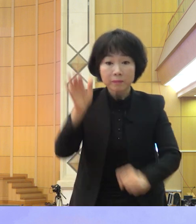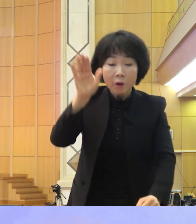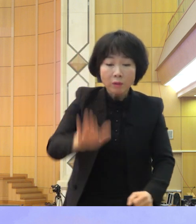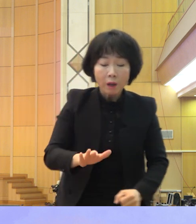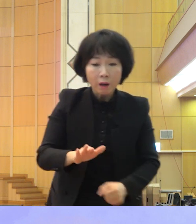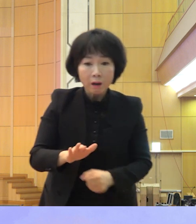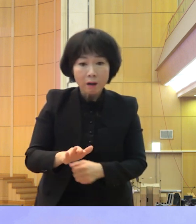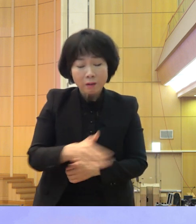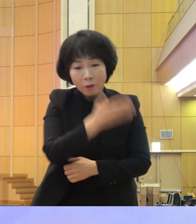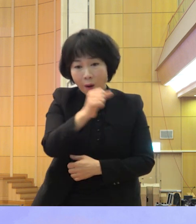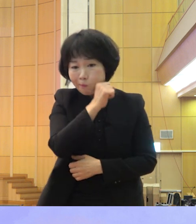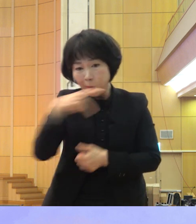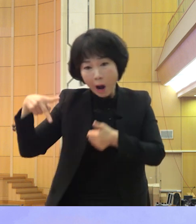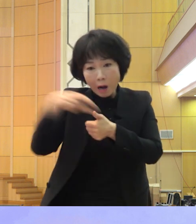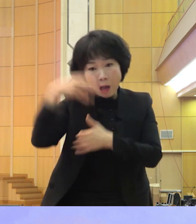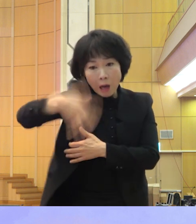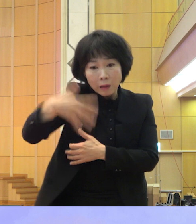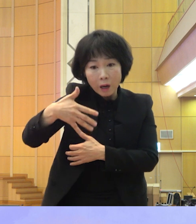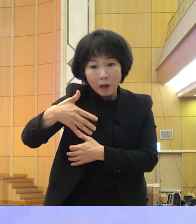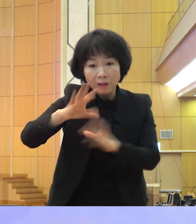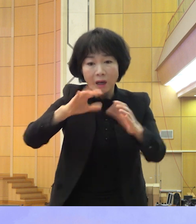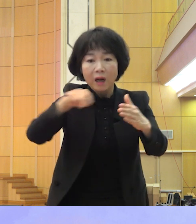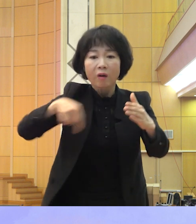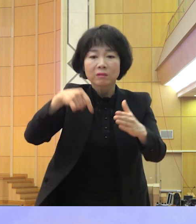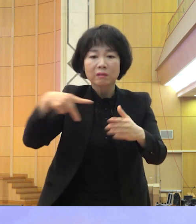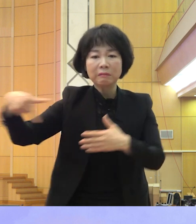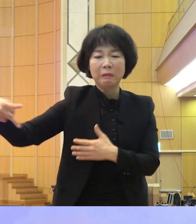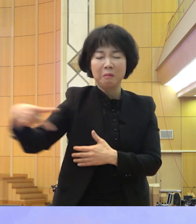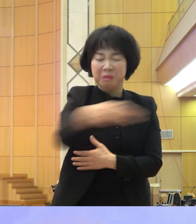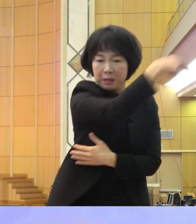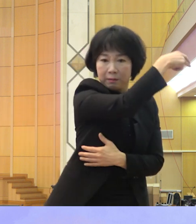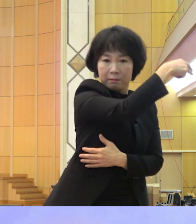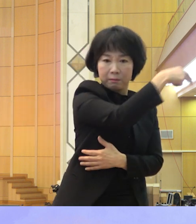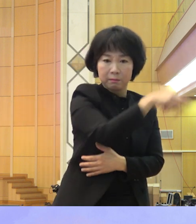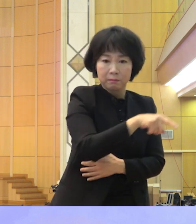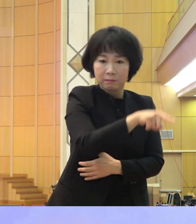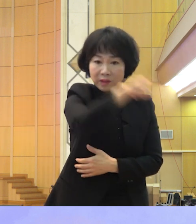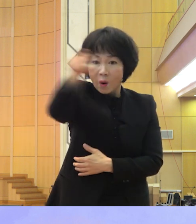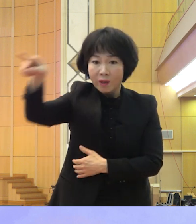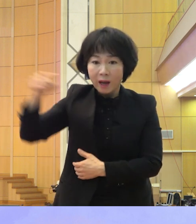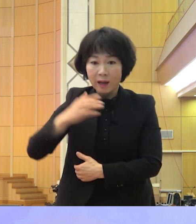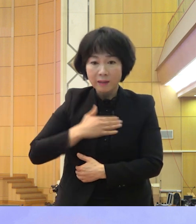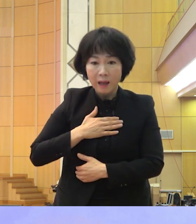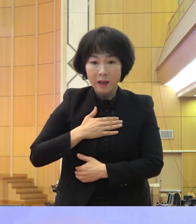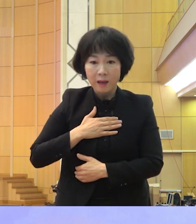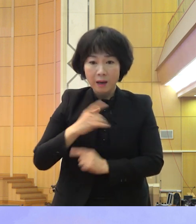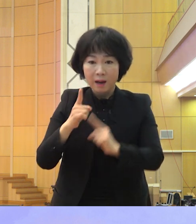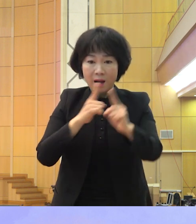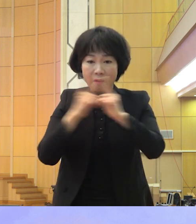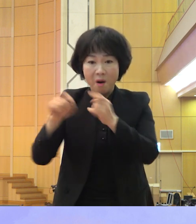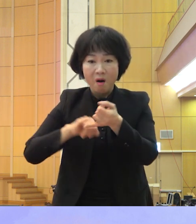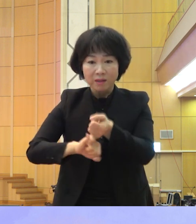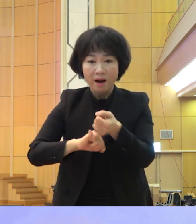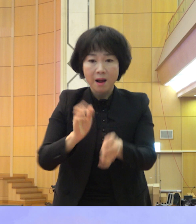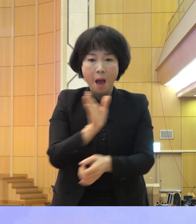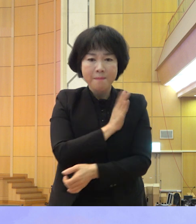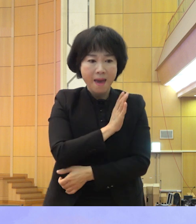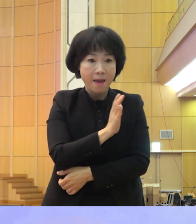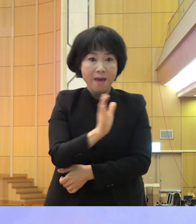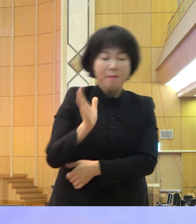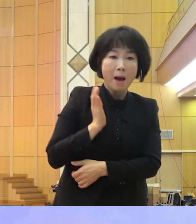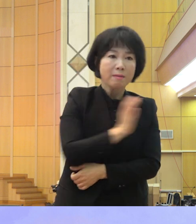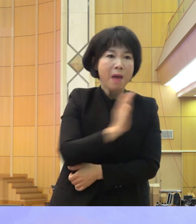그런데 할례를 받지 아니하면 백성 중에서 끊어지리니 그가 내 언약을, 주님께서 우리에게 언약한 언약을